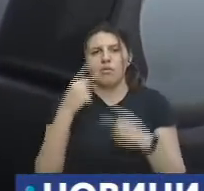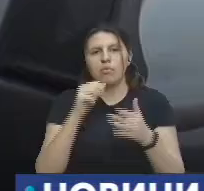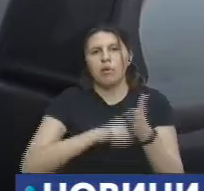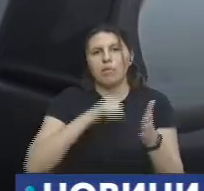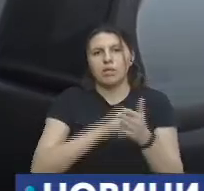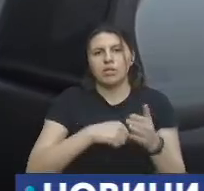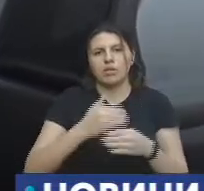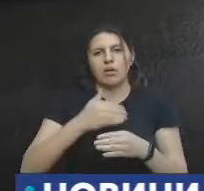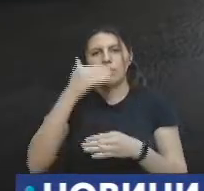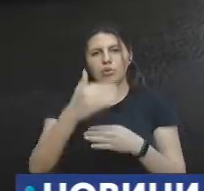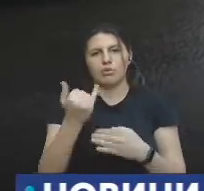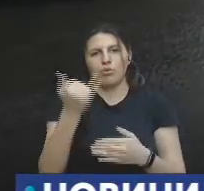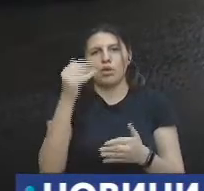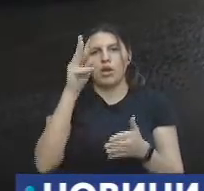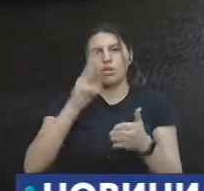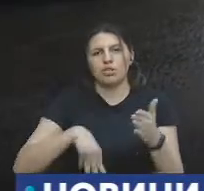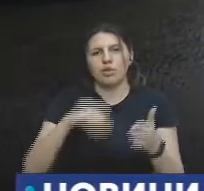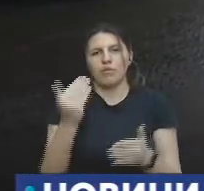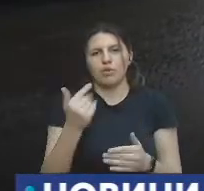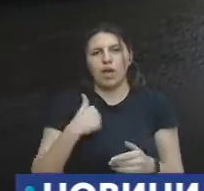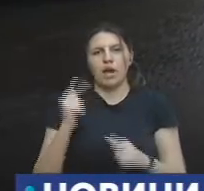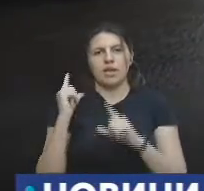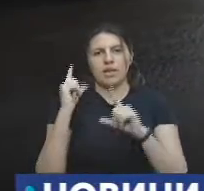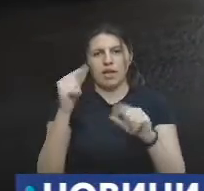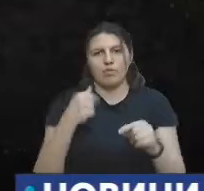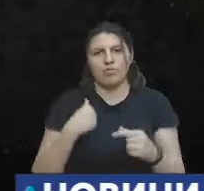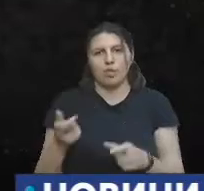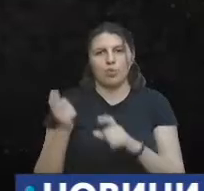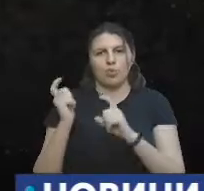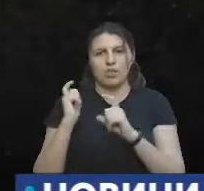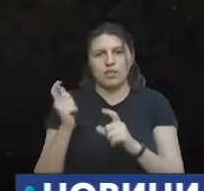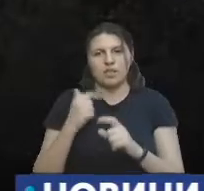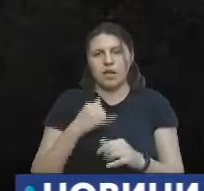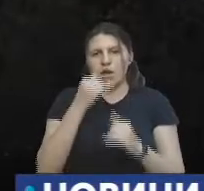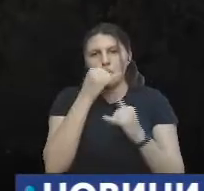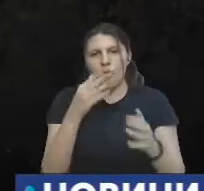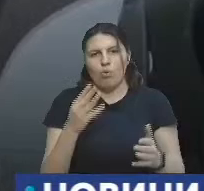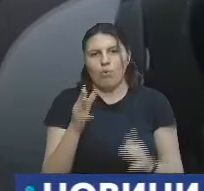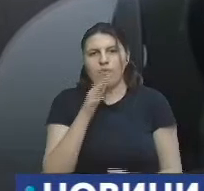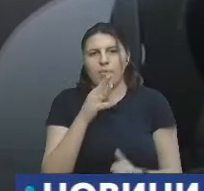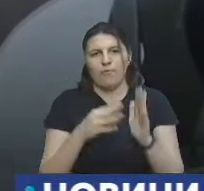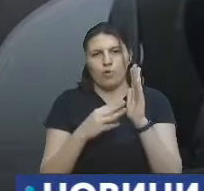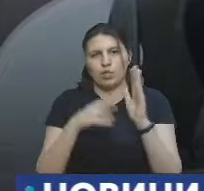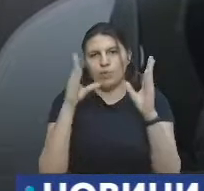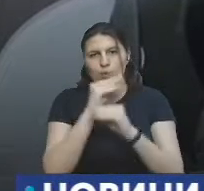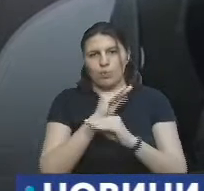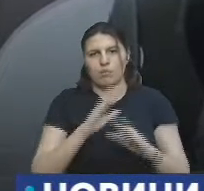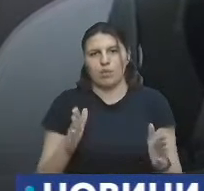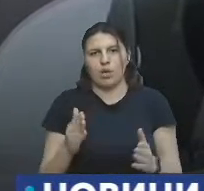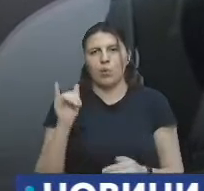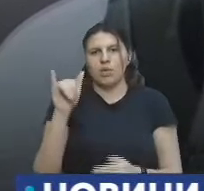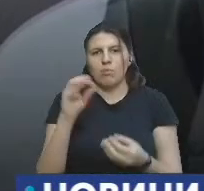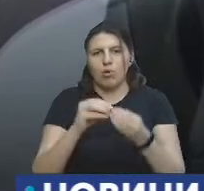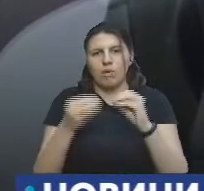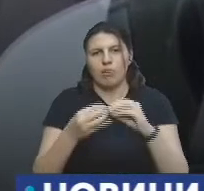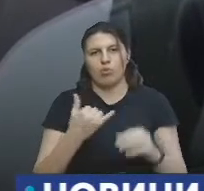його сьогодні оштрафують. От я їду, мені час завозиться. Як я можу на 8 часов ще попасть в Запорож? У них проблеми, у нас проблеми. Ну,